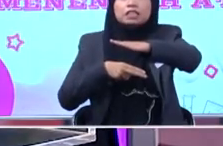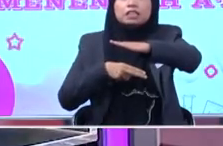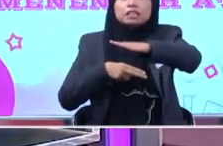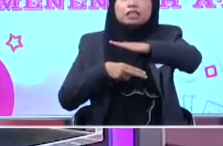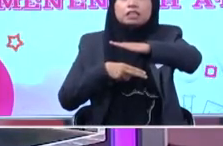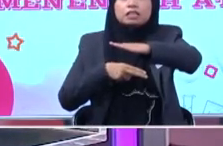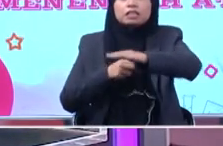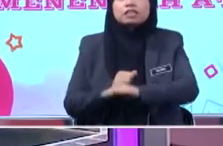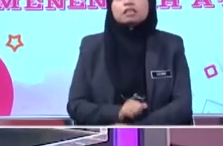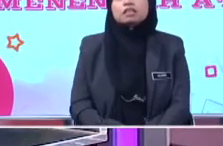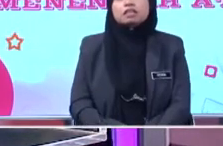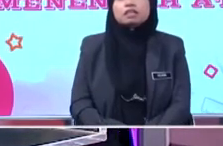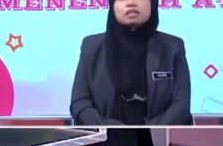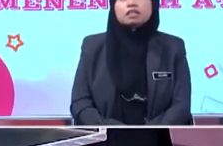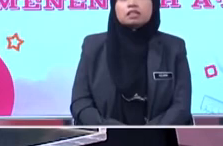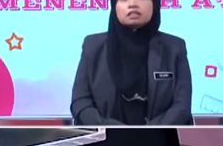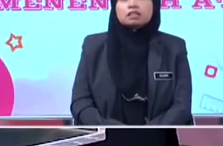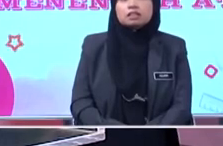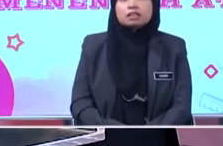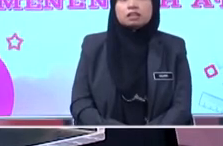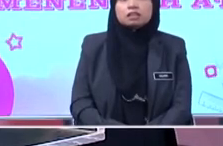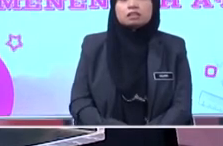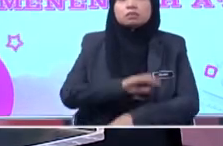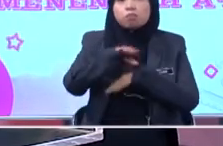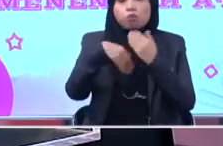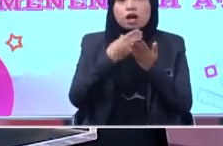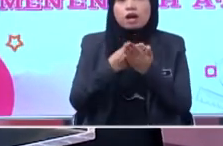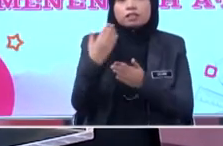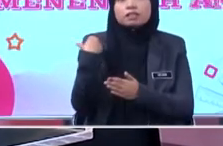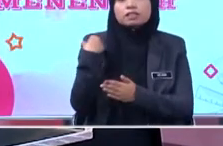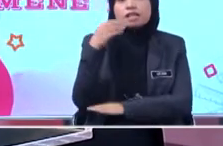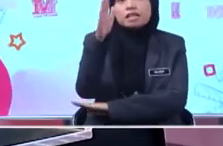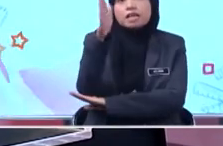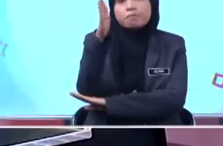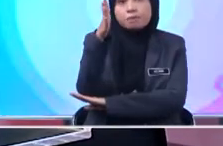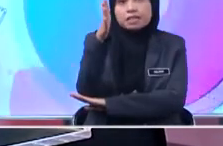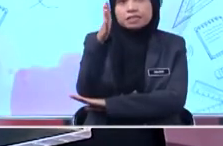dan Wetan tanwin apel wufuc ia d15 Hotel